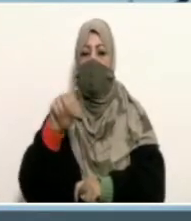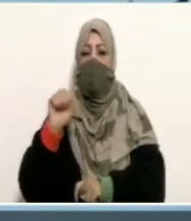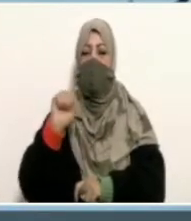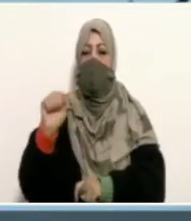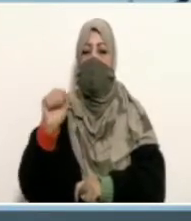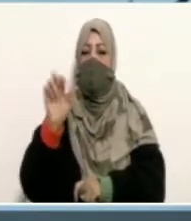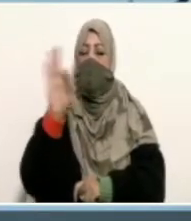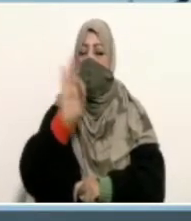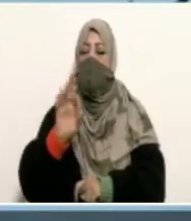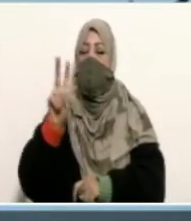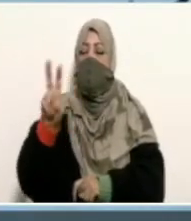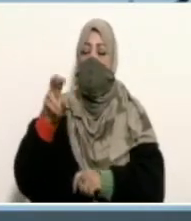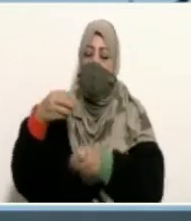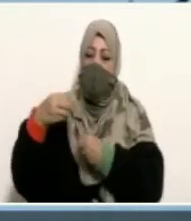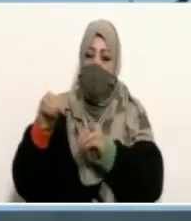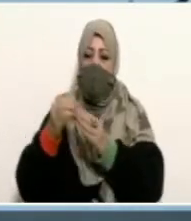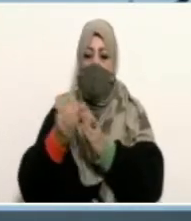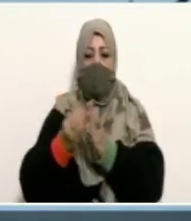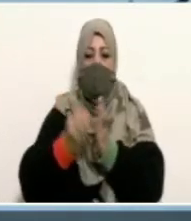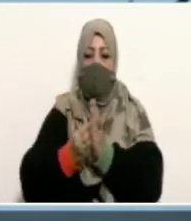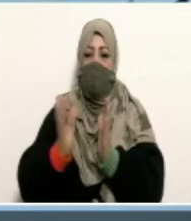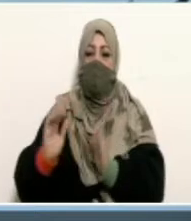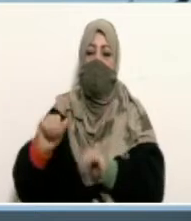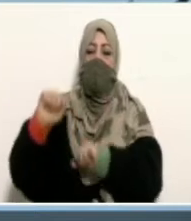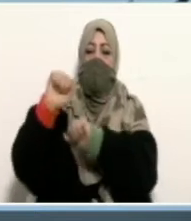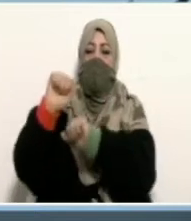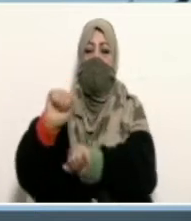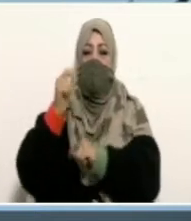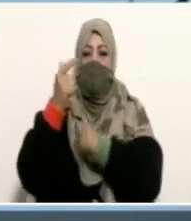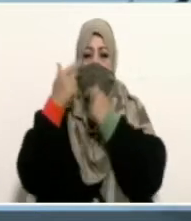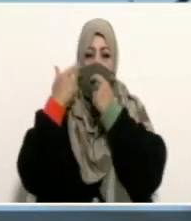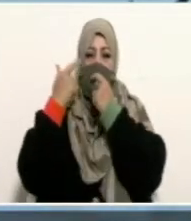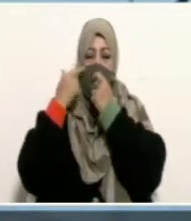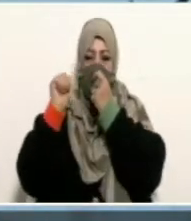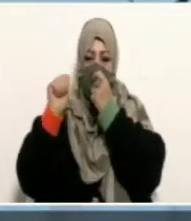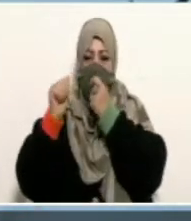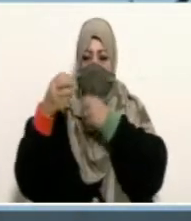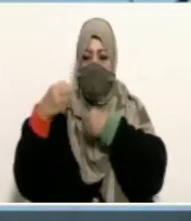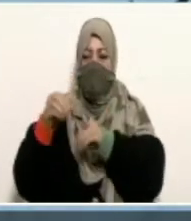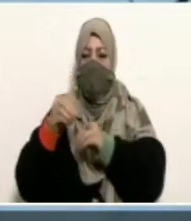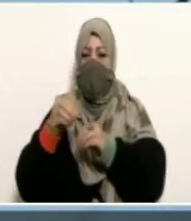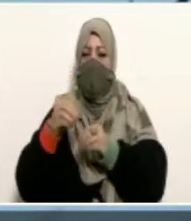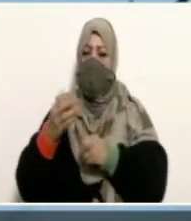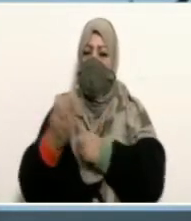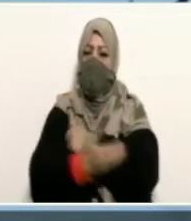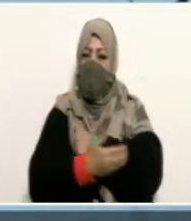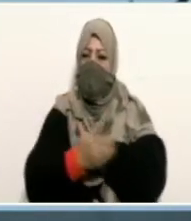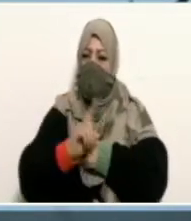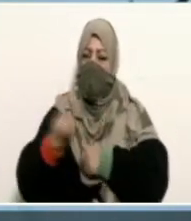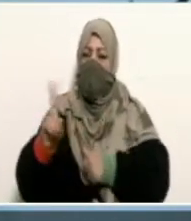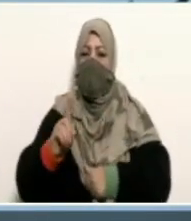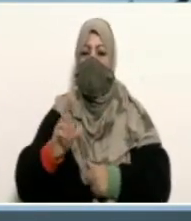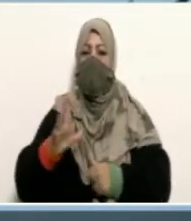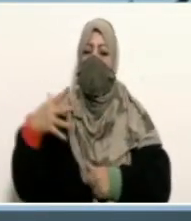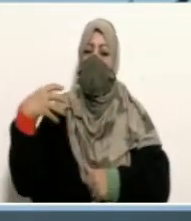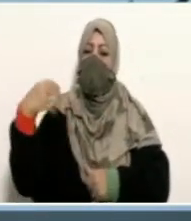ومن خواصه أنه لا يباع لا يوهب لا يخرج عن الملكية، بل الموقوف عليه له أن ينتفع فقط. فإذا